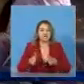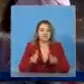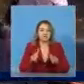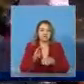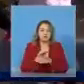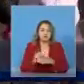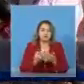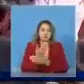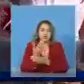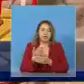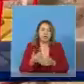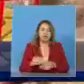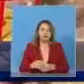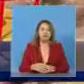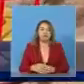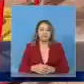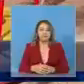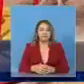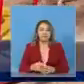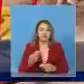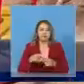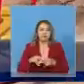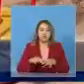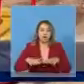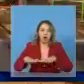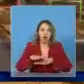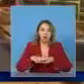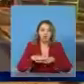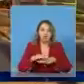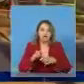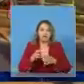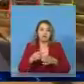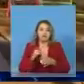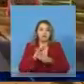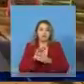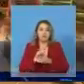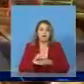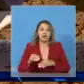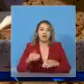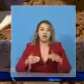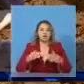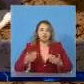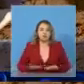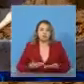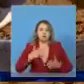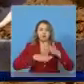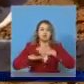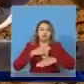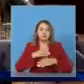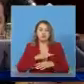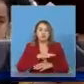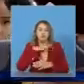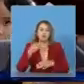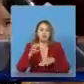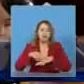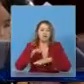Енді осындай жағдай болу керек қой. Бұл аула үлгі ретінде қайта жарақтандырылып отыр. Ал тұрғындардың қуаныштарында шек жоқ. Көп рахмет әкімдерге